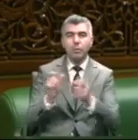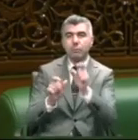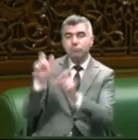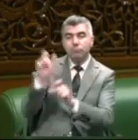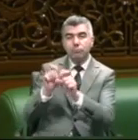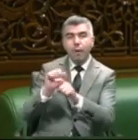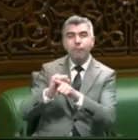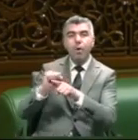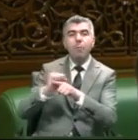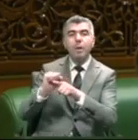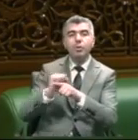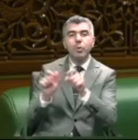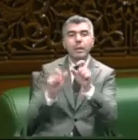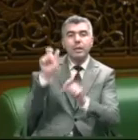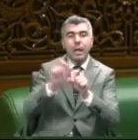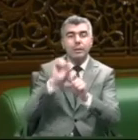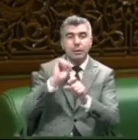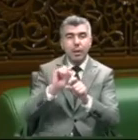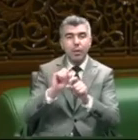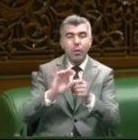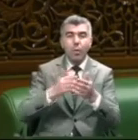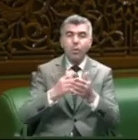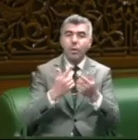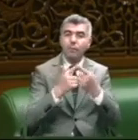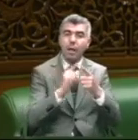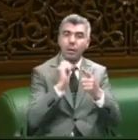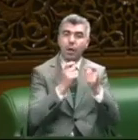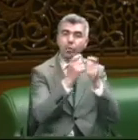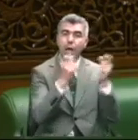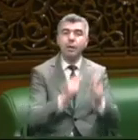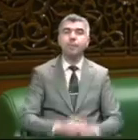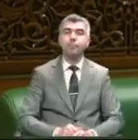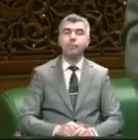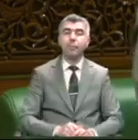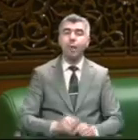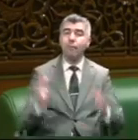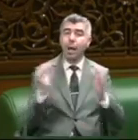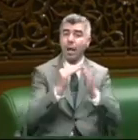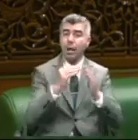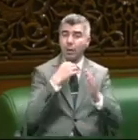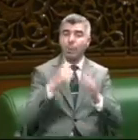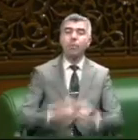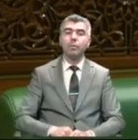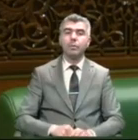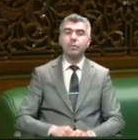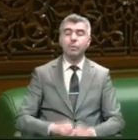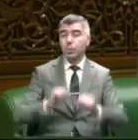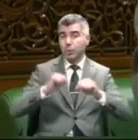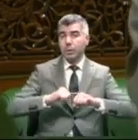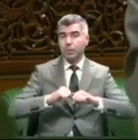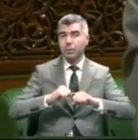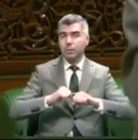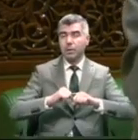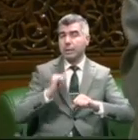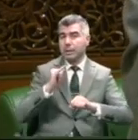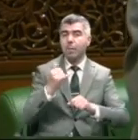مؤهله بما يتماشى مع احتياجات القطار وفي الاخير نود التاكيد على